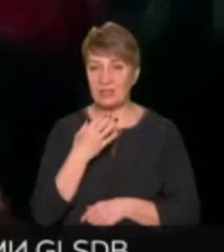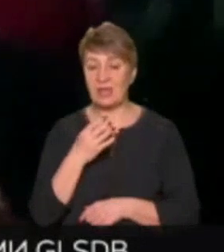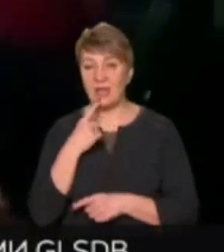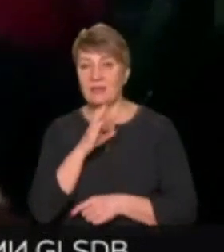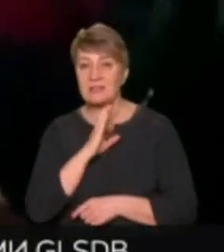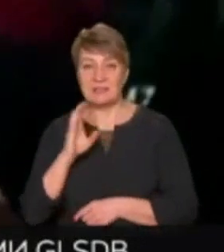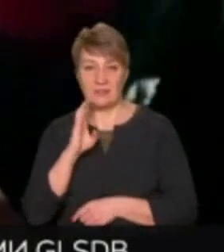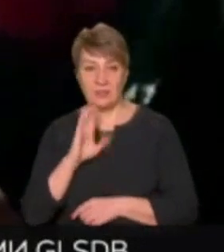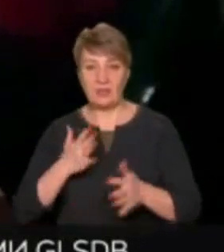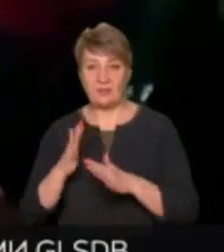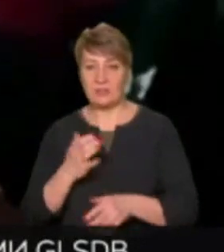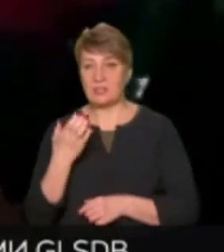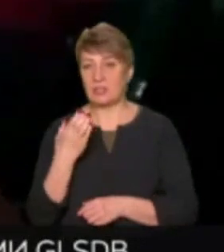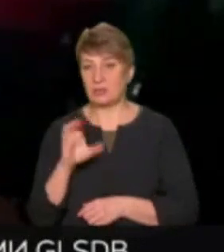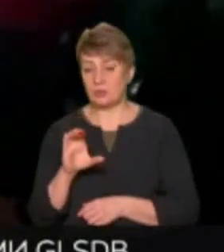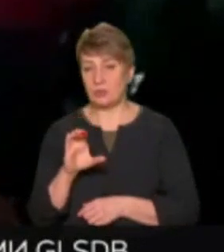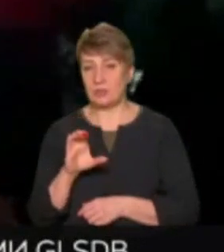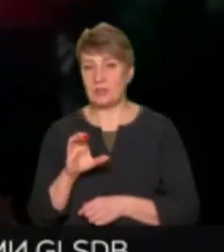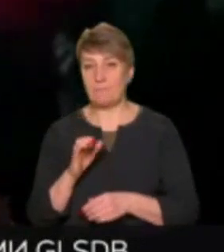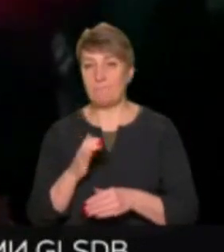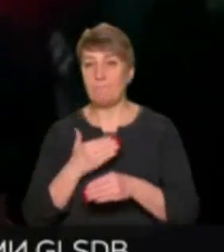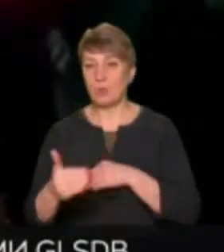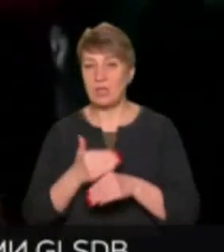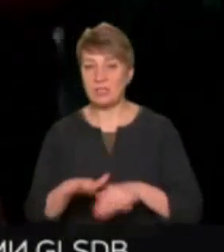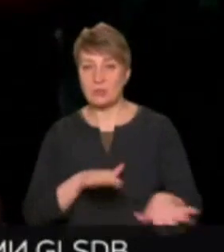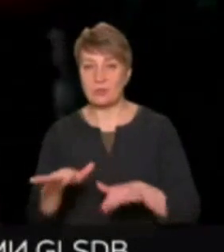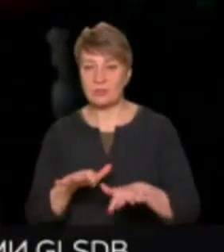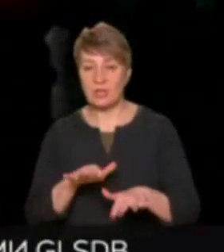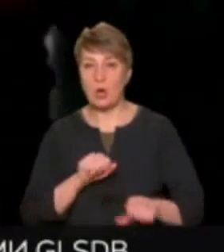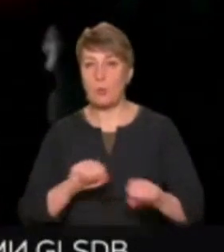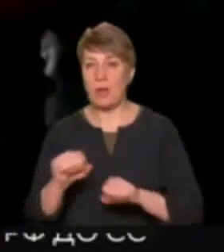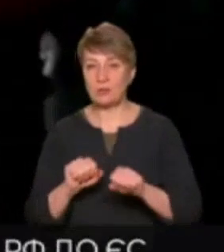відбулися сотні подальших поштовхів. Команди рятувальників досі шукають тих, хто вижив.